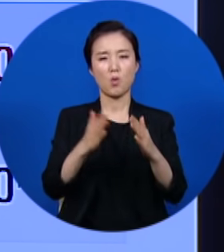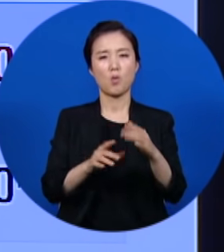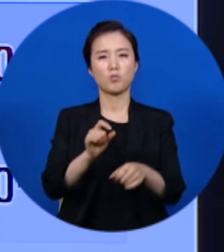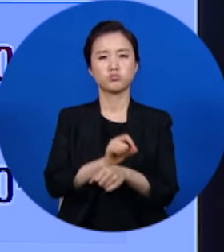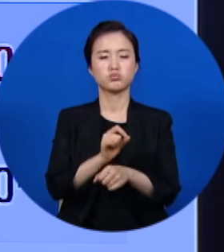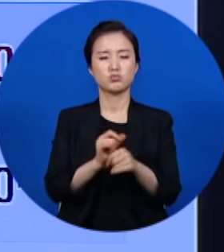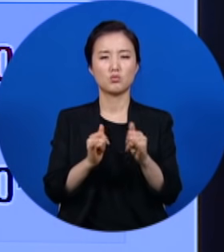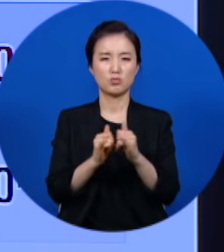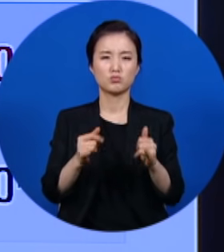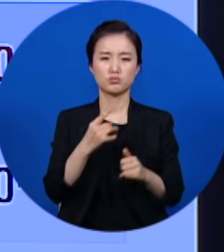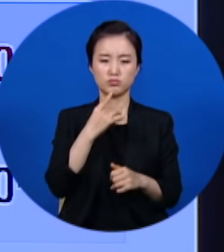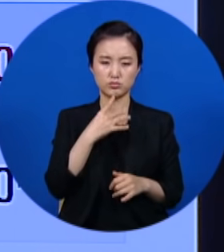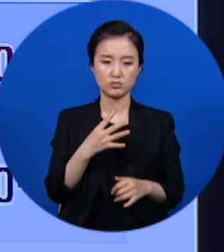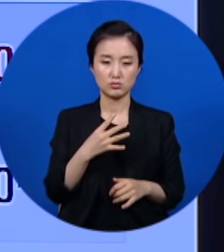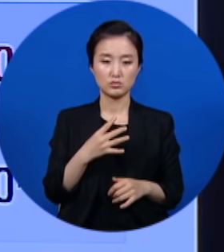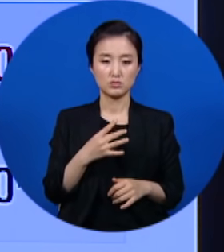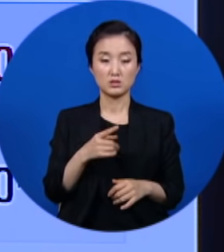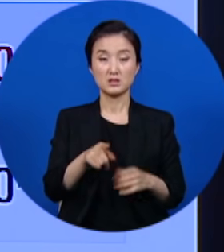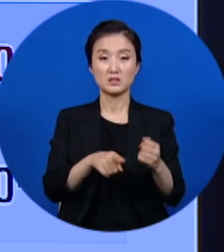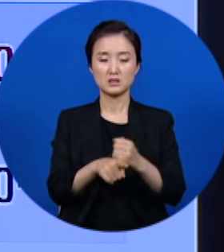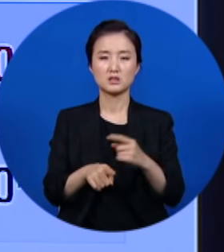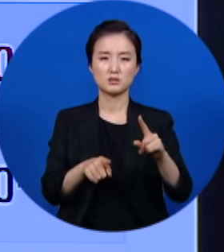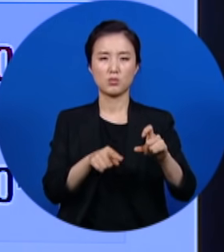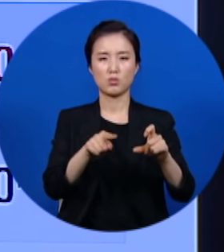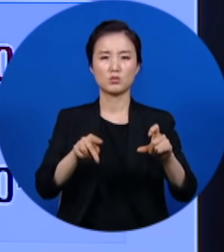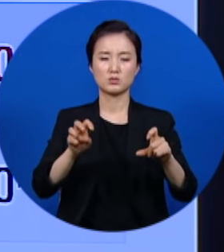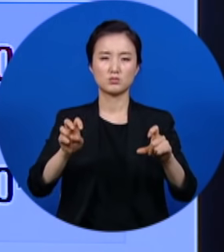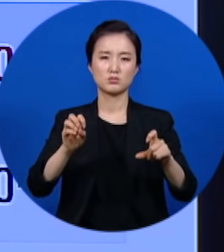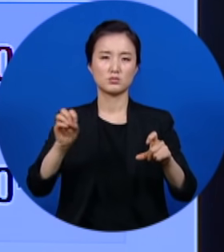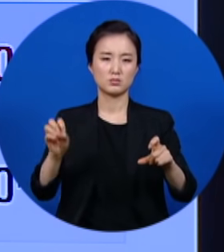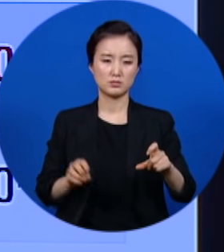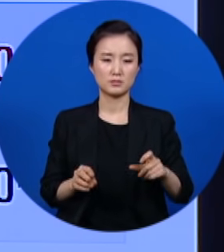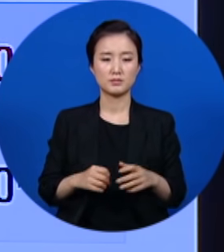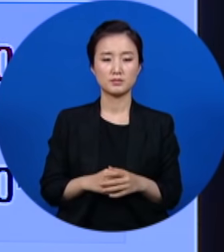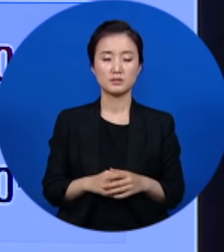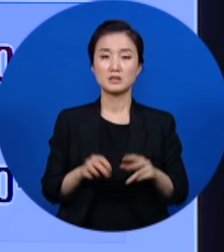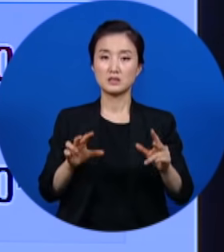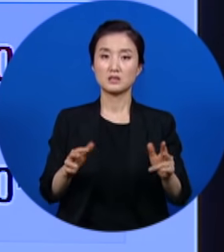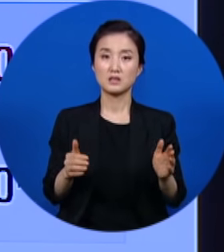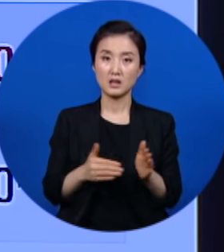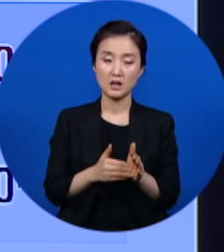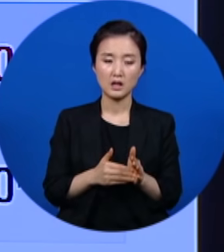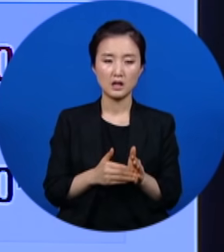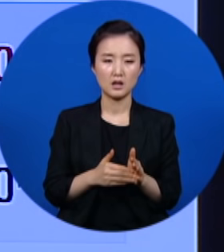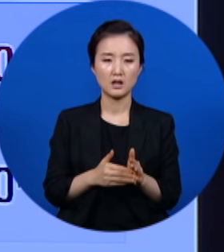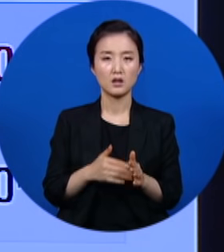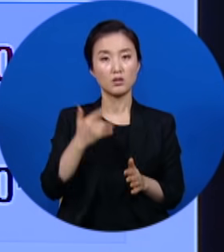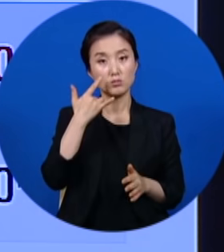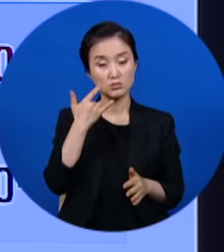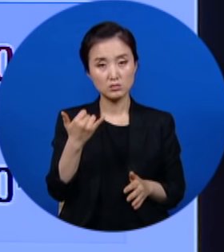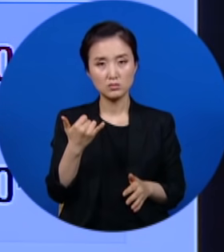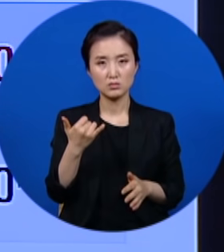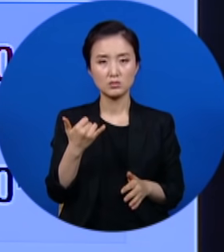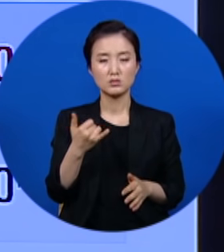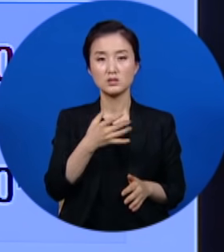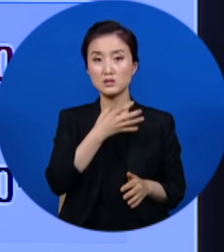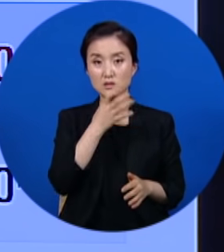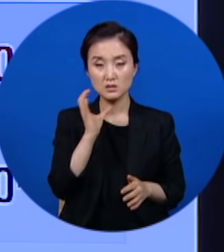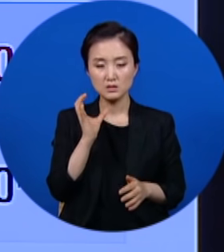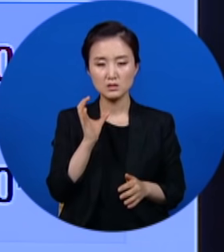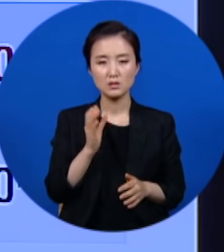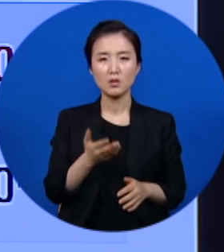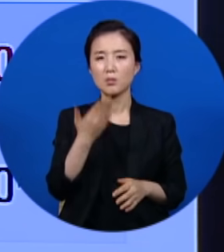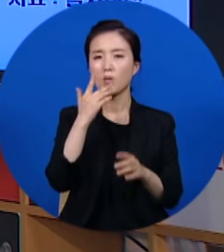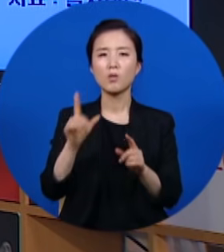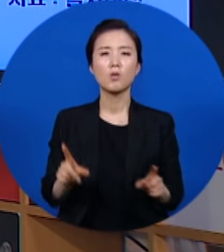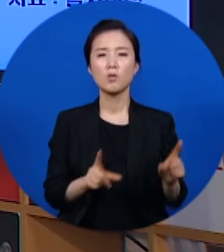그러니까 20% 15% 밖에 안되죠 그러면 그 동안의 우리나라 부모님들은 놓인 애들은 뭘